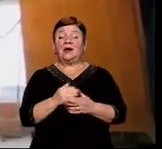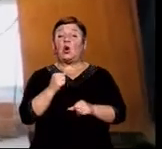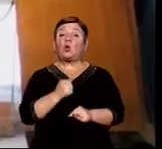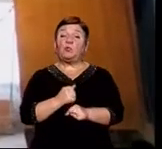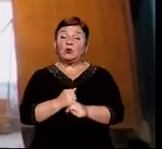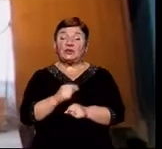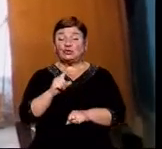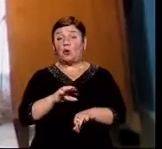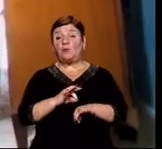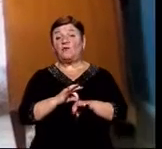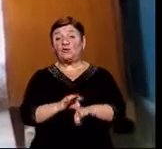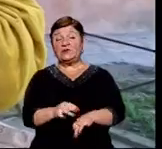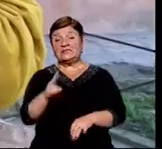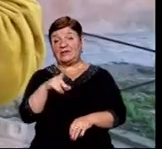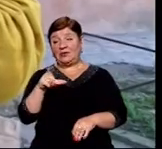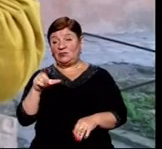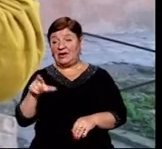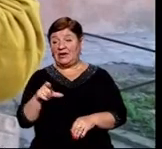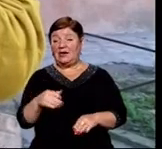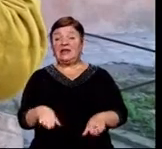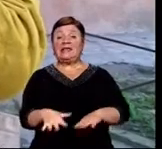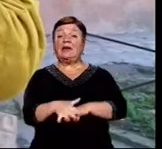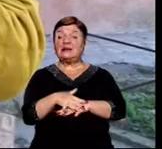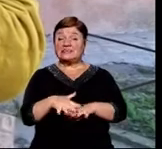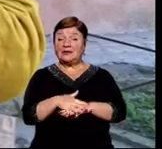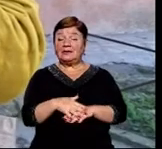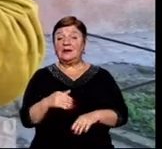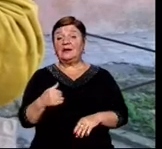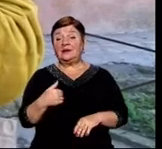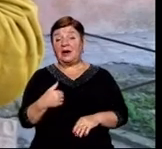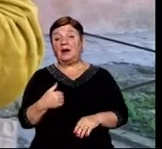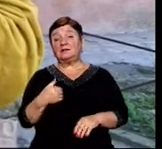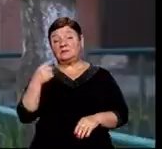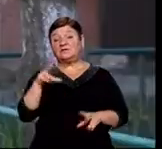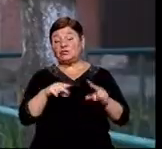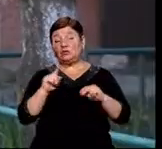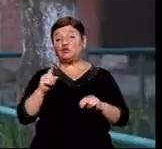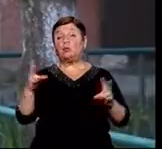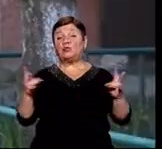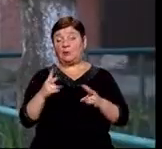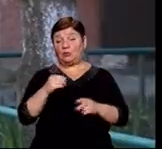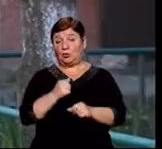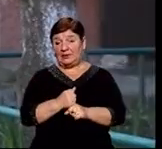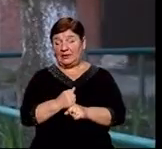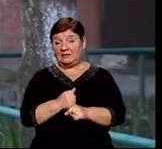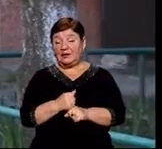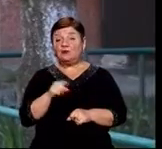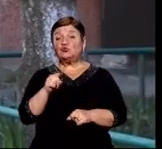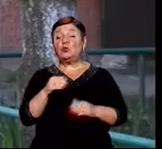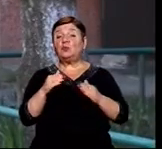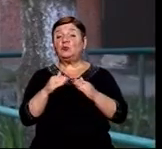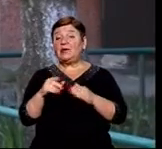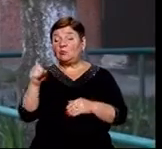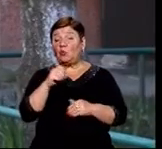робота, що проводиться для того, щоб забезпечити населення. Я вважаю, це потрібно робити. У цьому будинку дезінфекцію планують